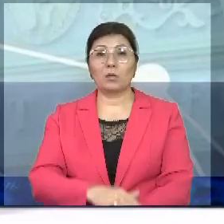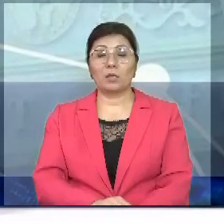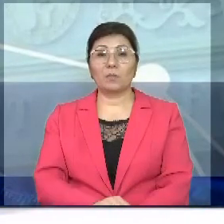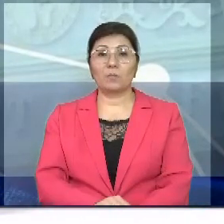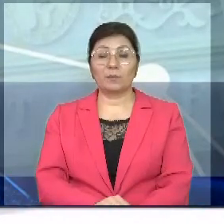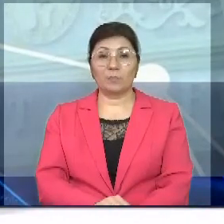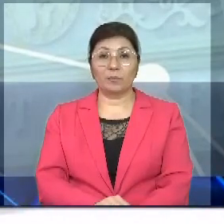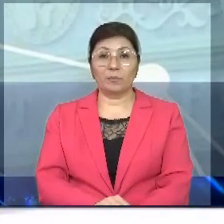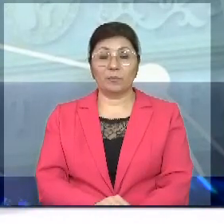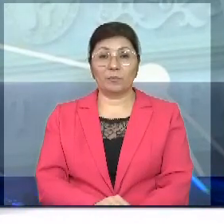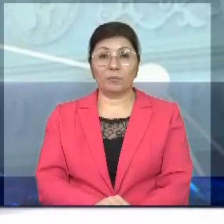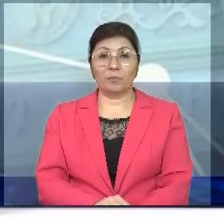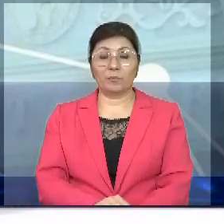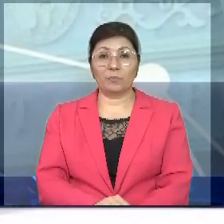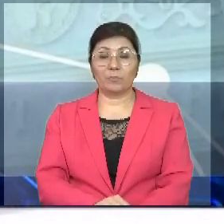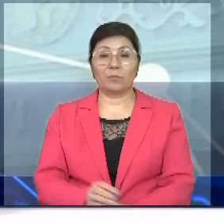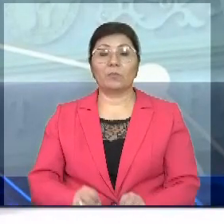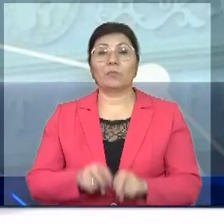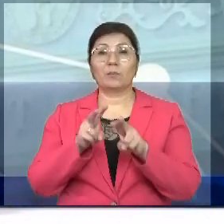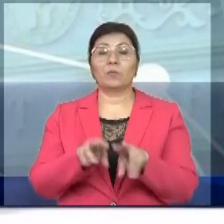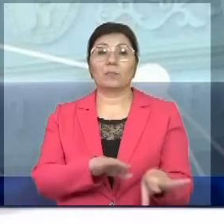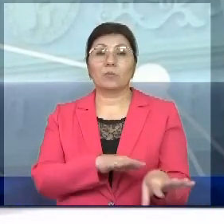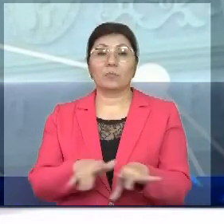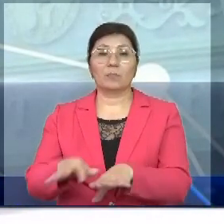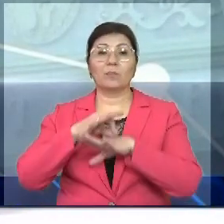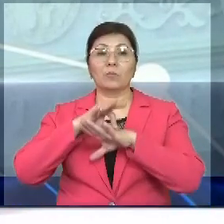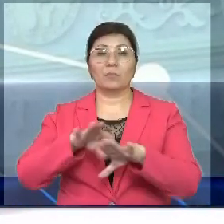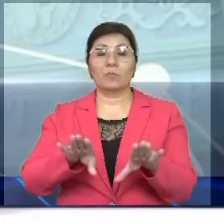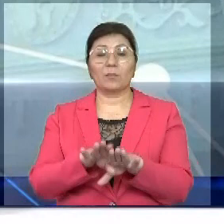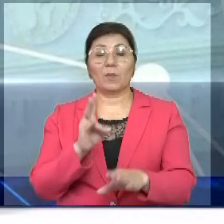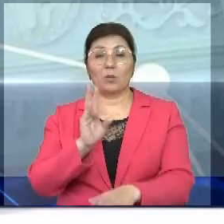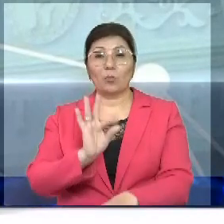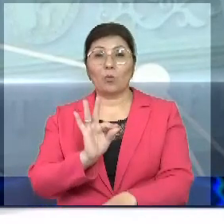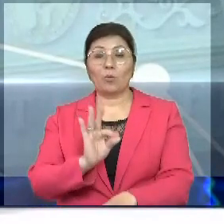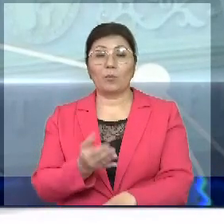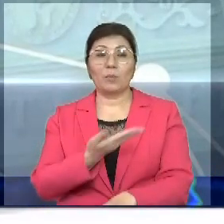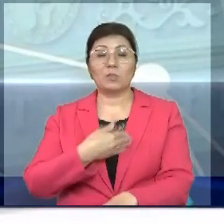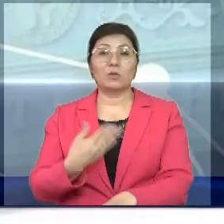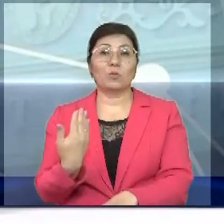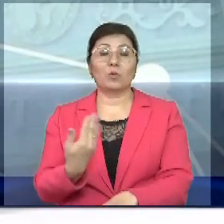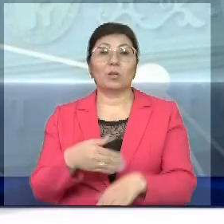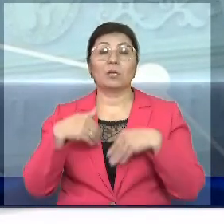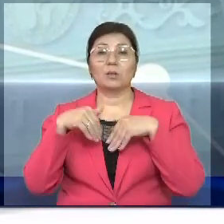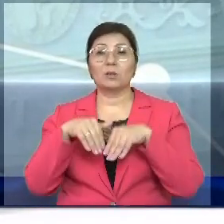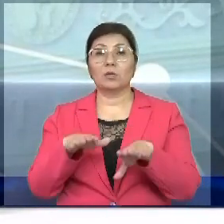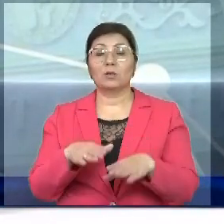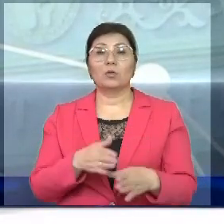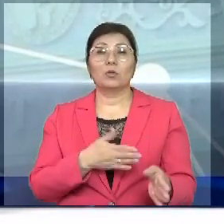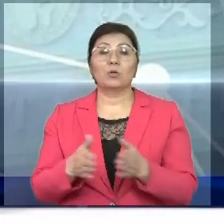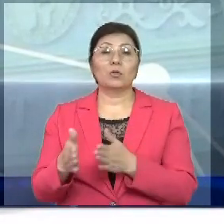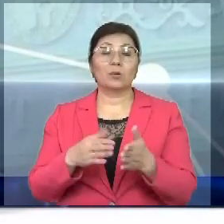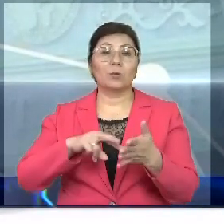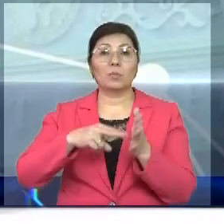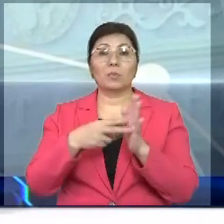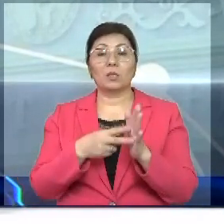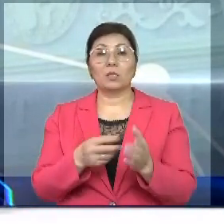осы қылмыстық істер жүргізілуде. Бірақ дегенмен біз оларды шешуге жол картасын